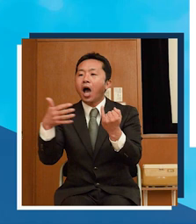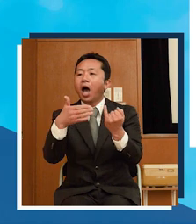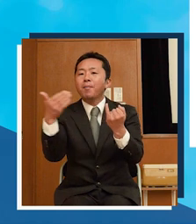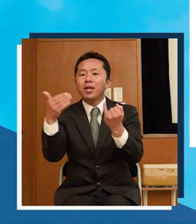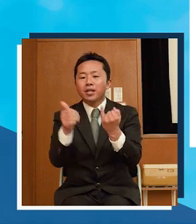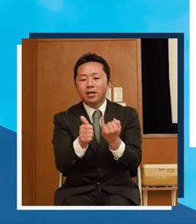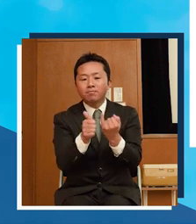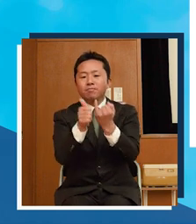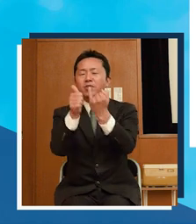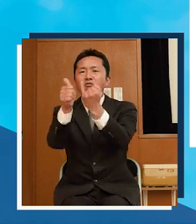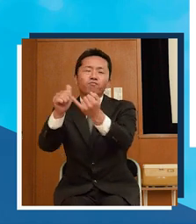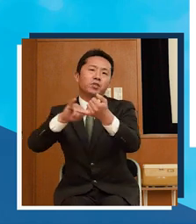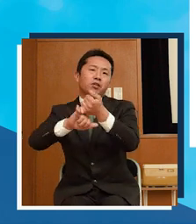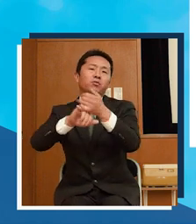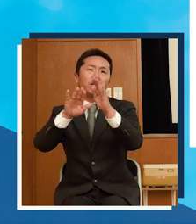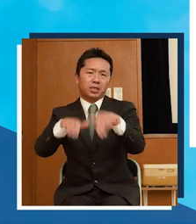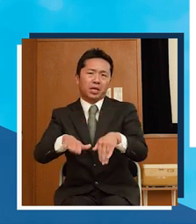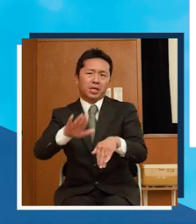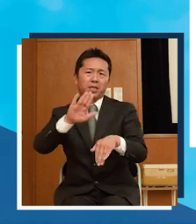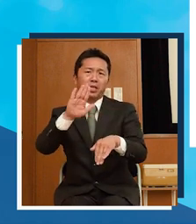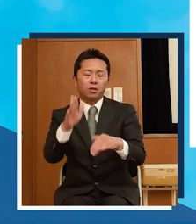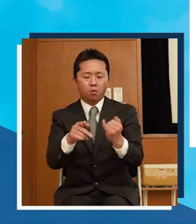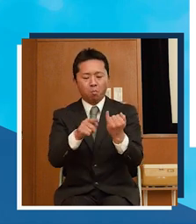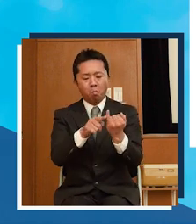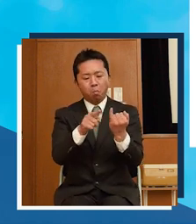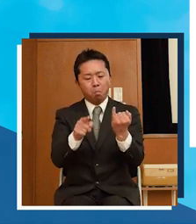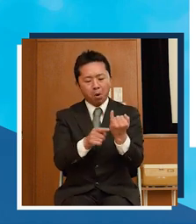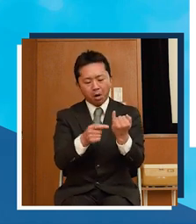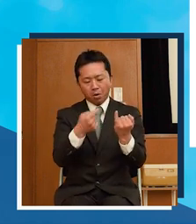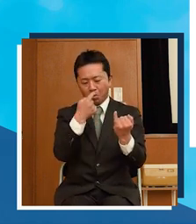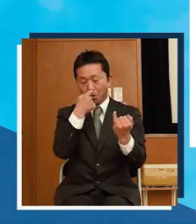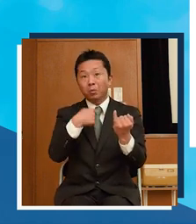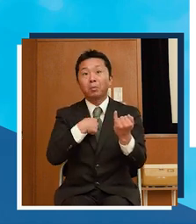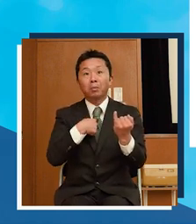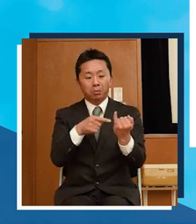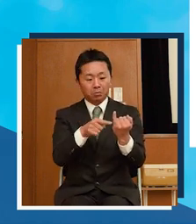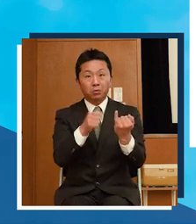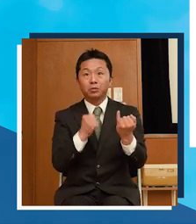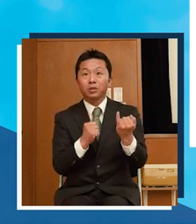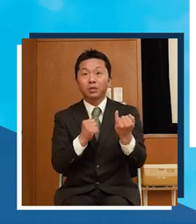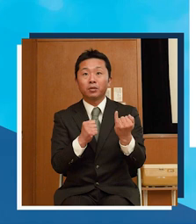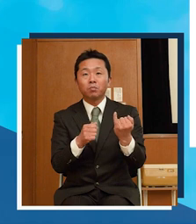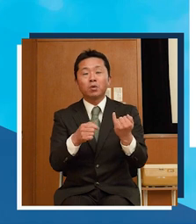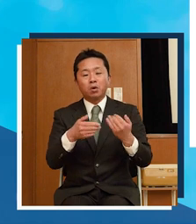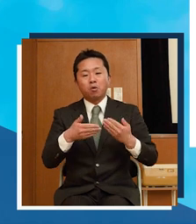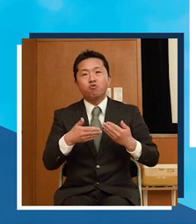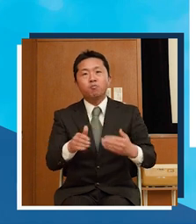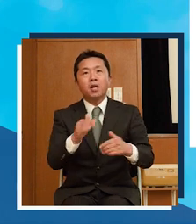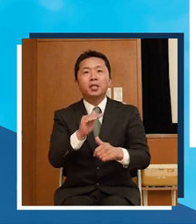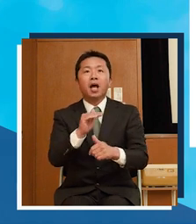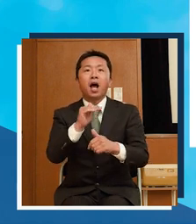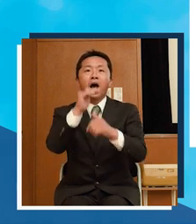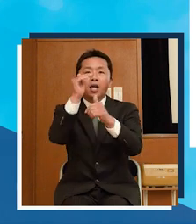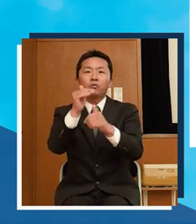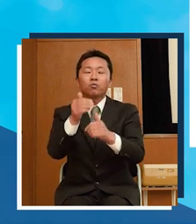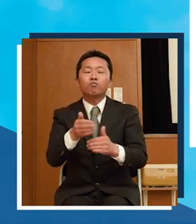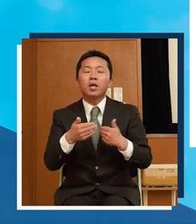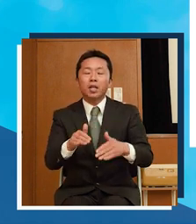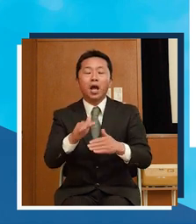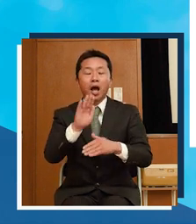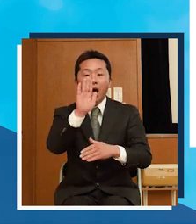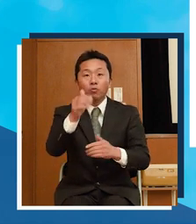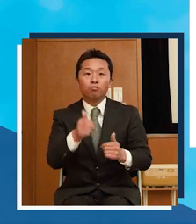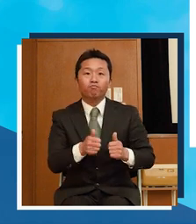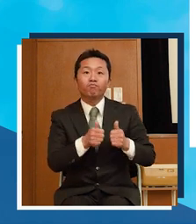たんですがその時にお腹の中に私がいたもんですから私が生まれてから行きますからねということで約束をしていたんですけれど